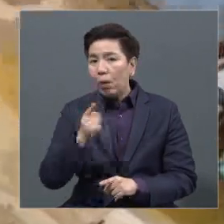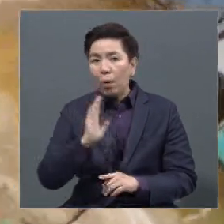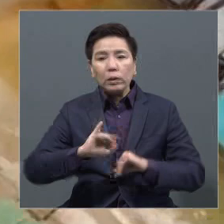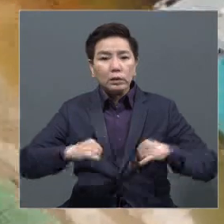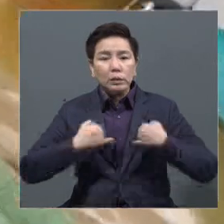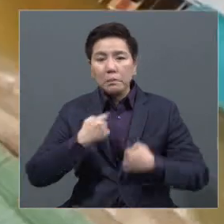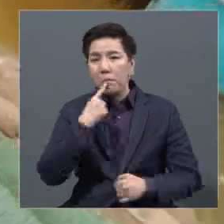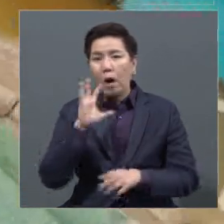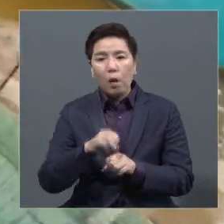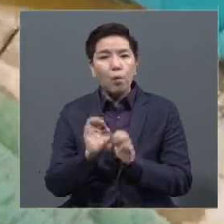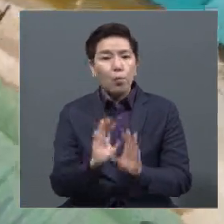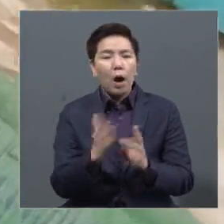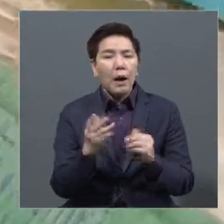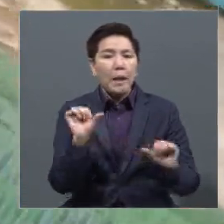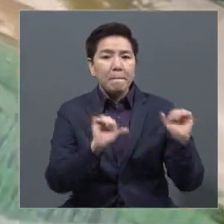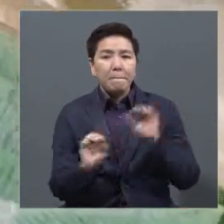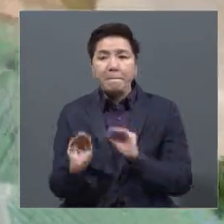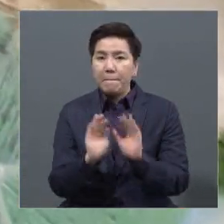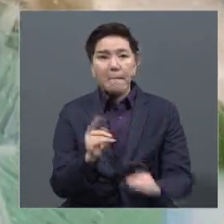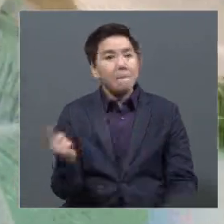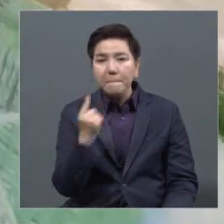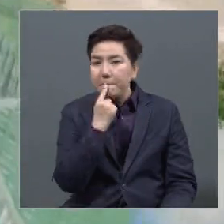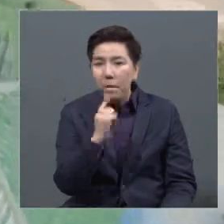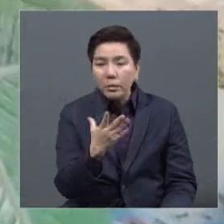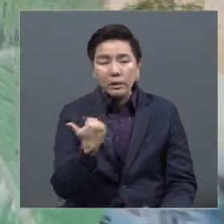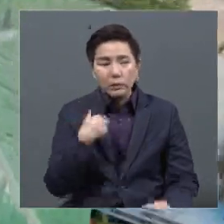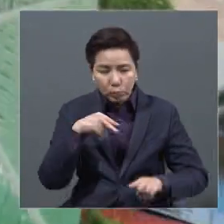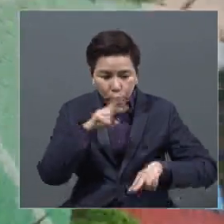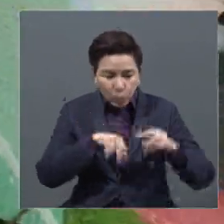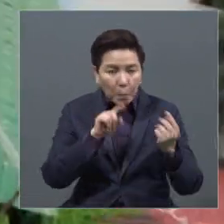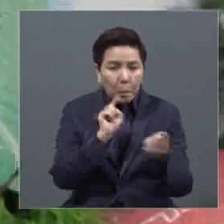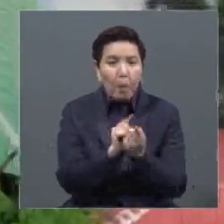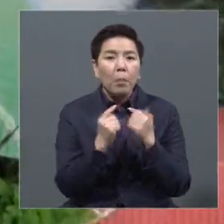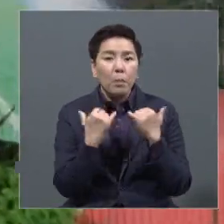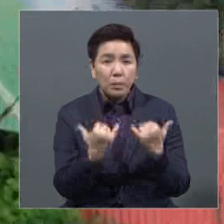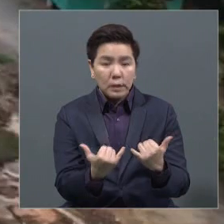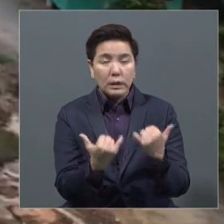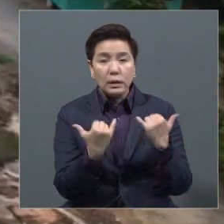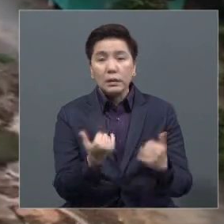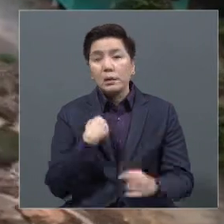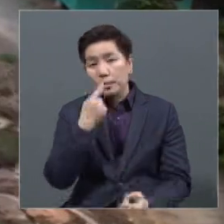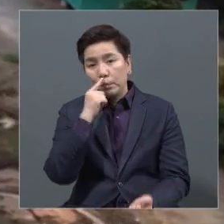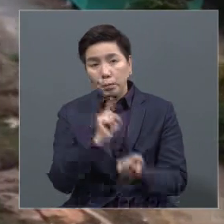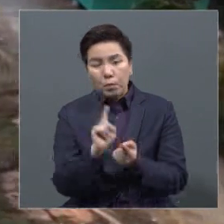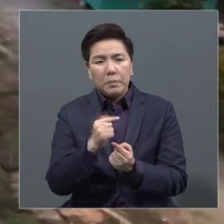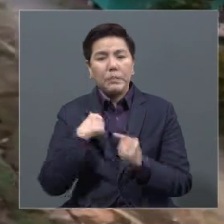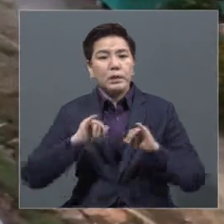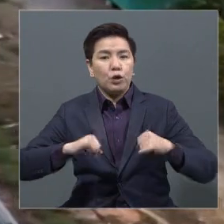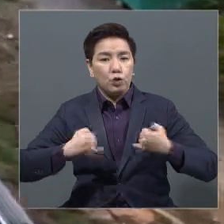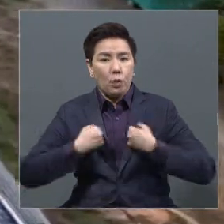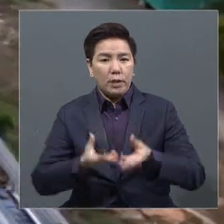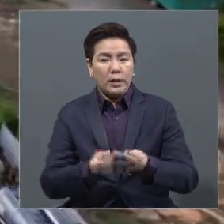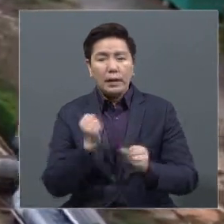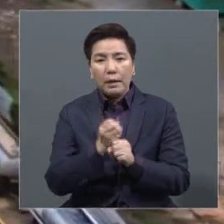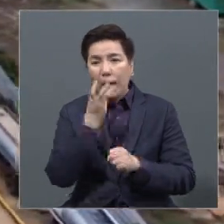เจ้าของว่าเขาจะเอามาเป็นที่เก็บสารเคมีจนมาถูกตรวจพบเนี่ยนะฮะแล้วนอกจากนี้ยังพบว่ามีเจ้าของที่